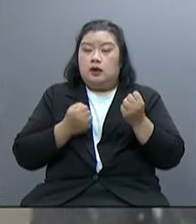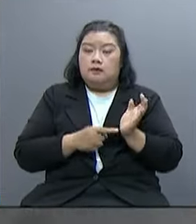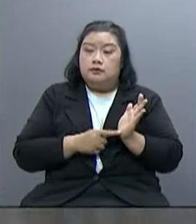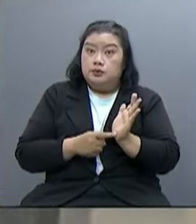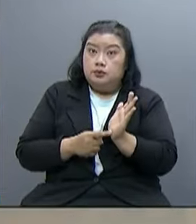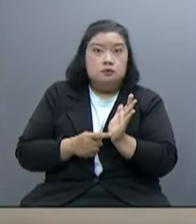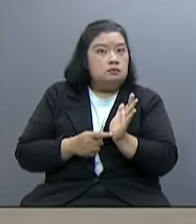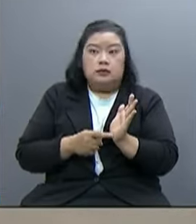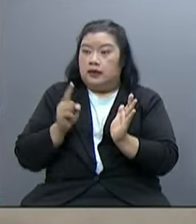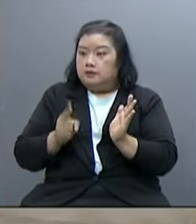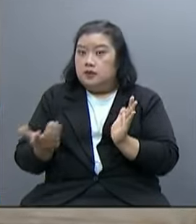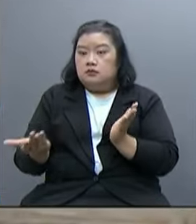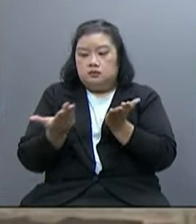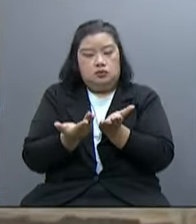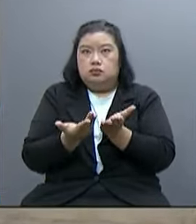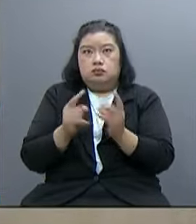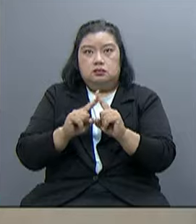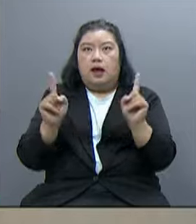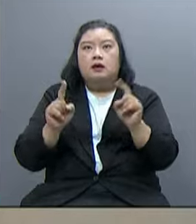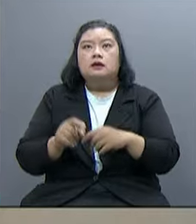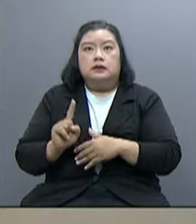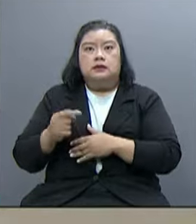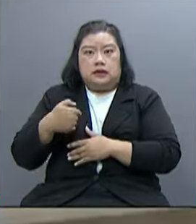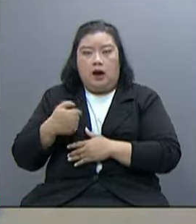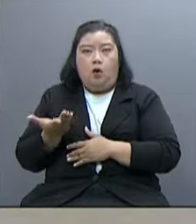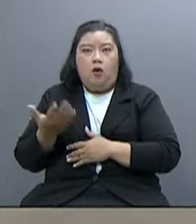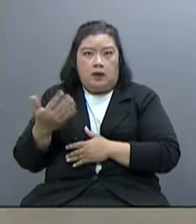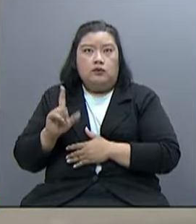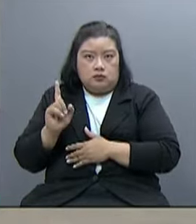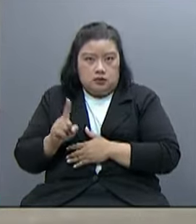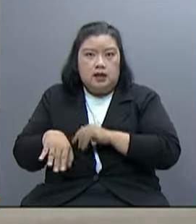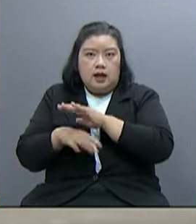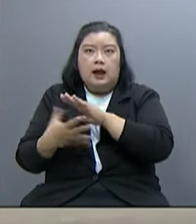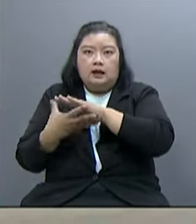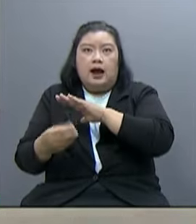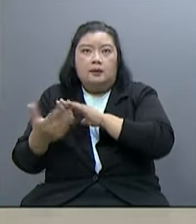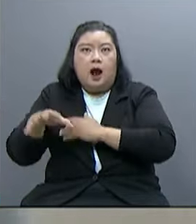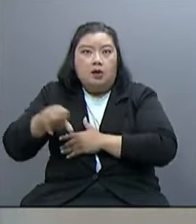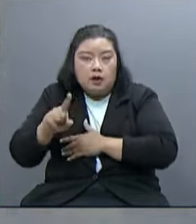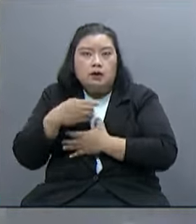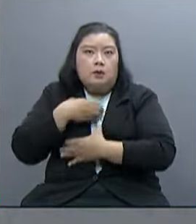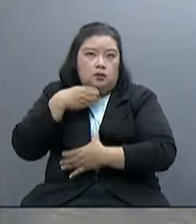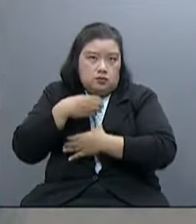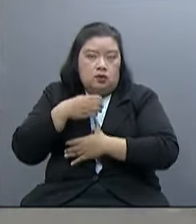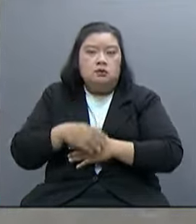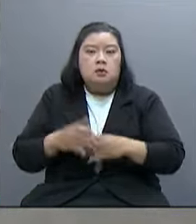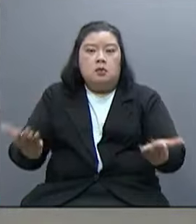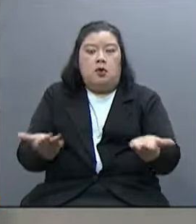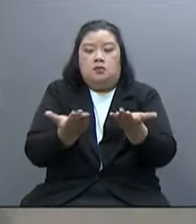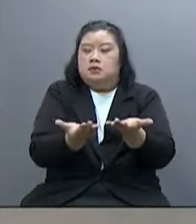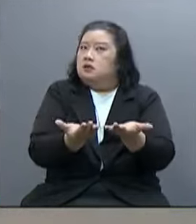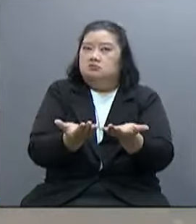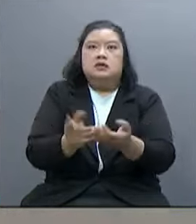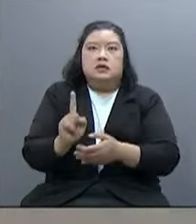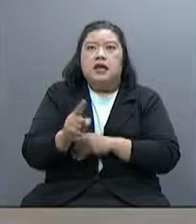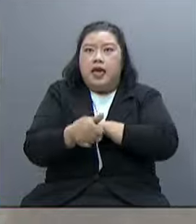สารตัวจริงซึ่งเจ้าหน้าที่ไปขอมาจากสำนักงานทรัพยากรธรรมชาติและสิ่งแวดล้อมจังหวัดแม่ฮ่องสอนจึงเชื่อว่านี่คือขบวน